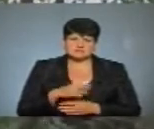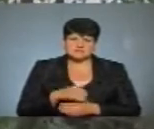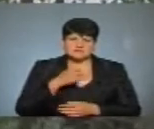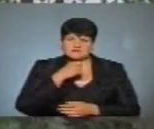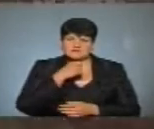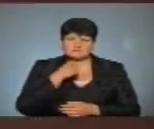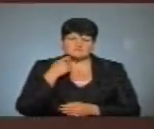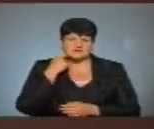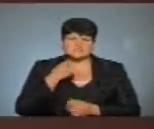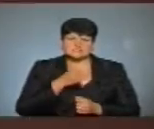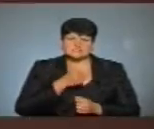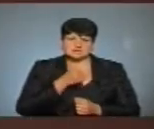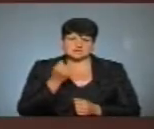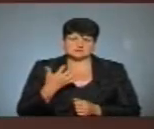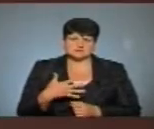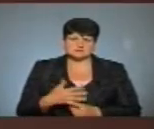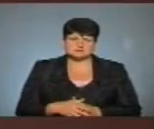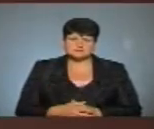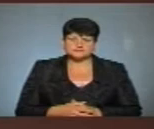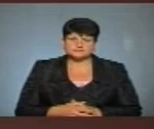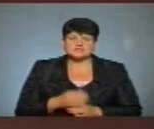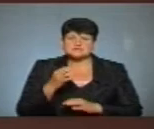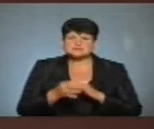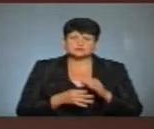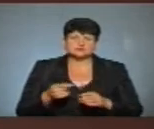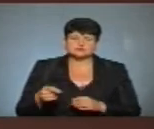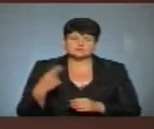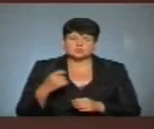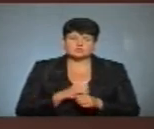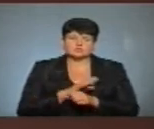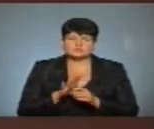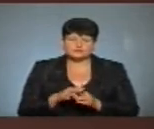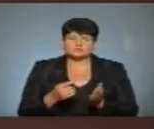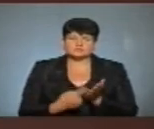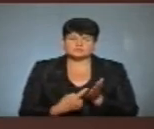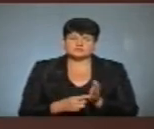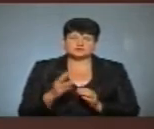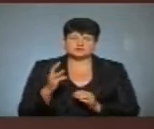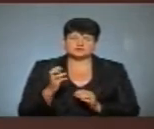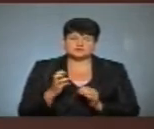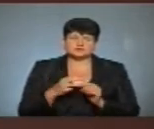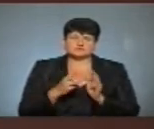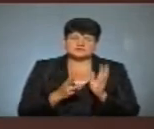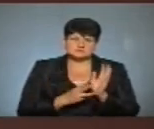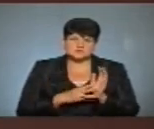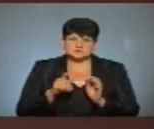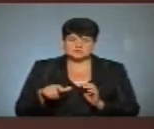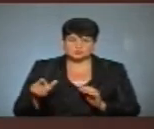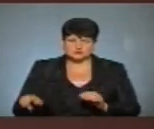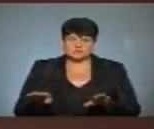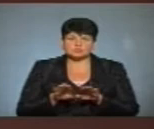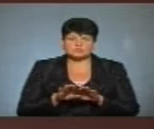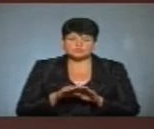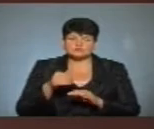старше 50. За добу на Тернопільщині COVID-19 підтвердили в 318 людей. Порівняно